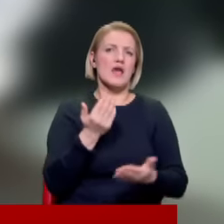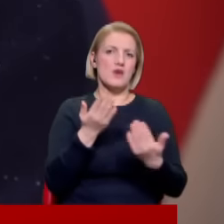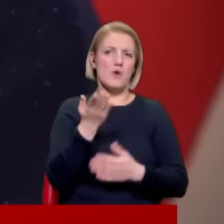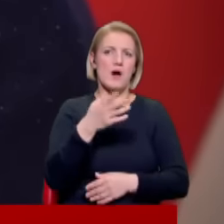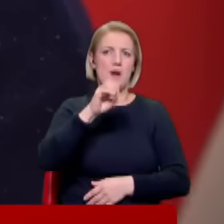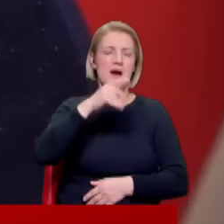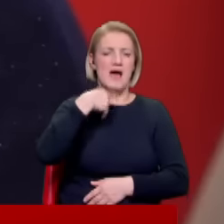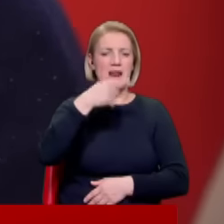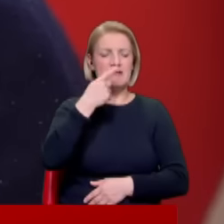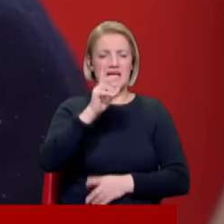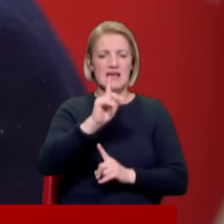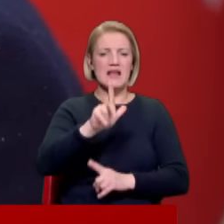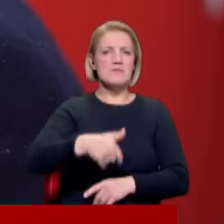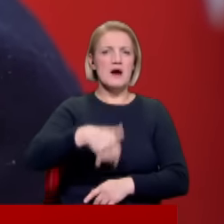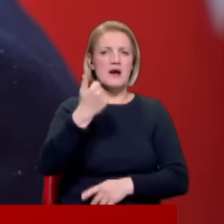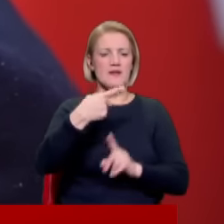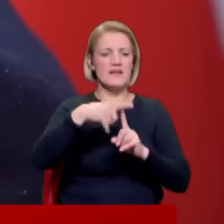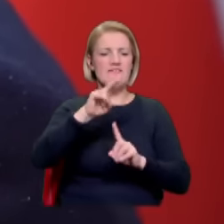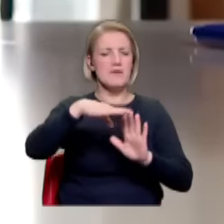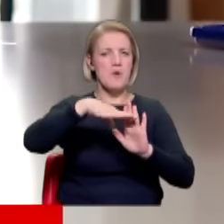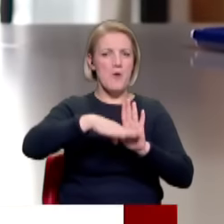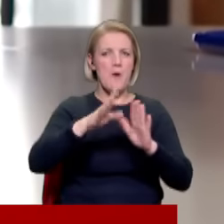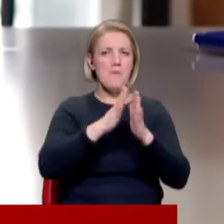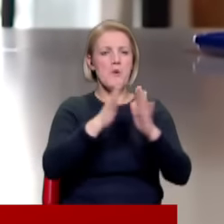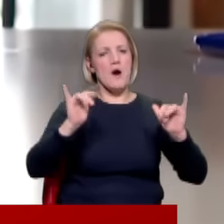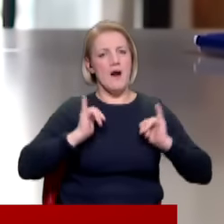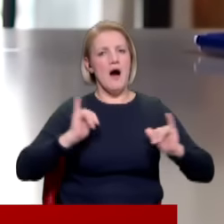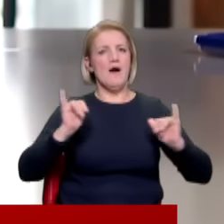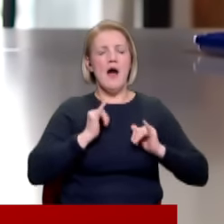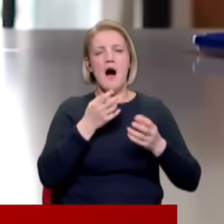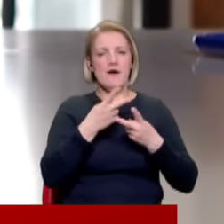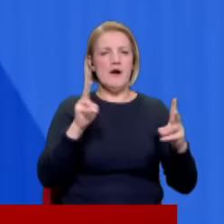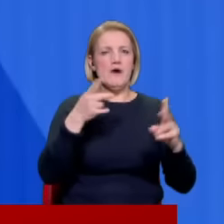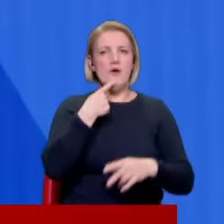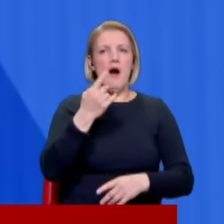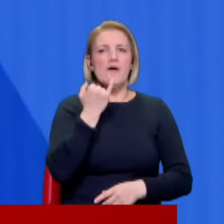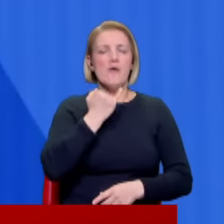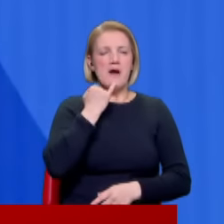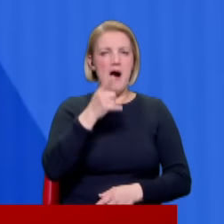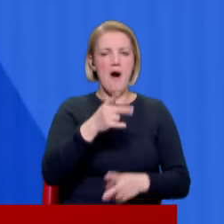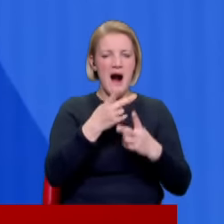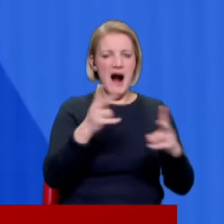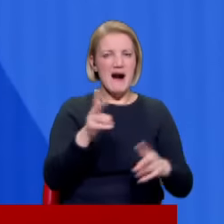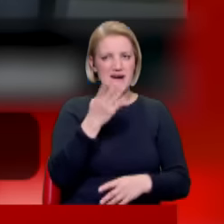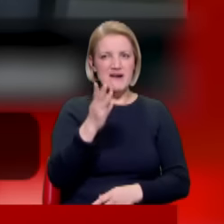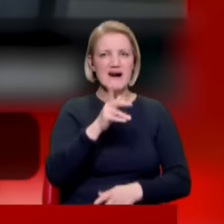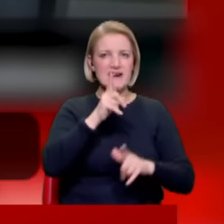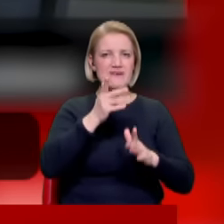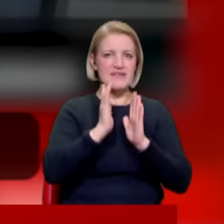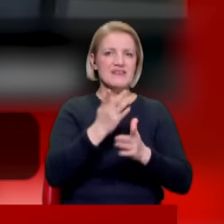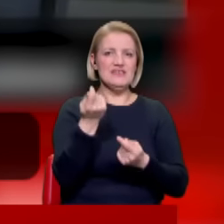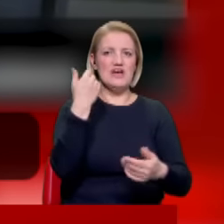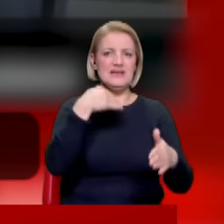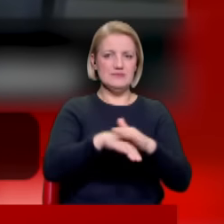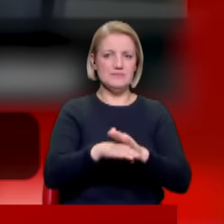AK Parti Elazığ İl Başkanı katıldığı televizyon programında büyük rahatlıkla itiraf etmişti torpili. O açıklamanın yankısı sürüyor. İşe